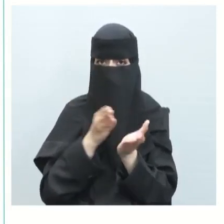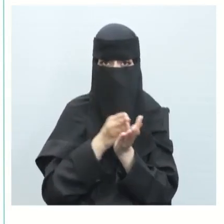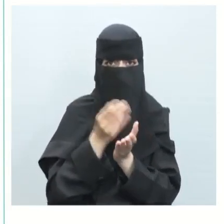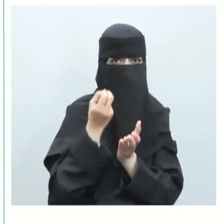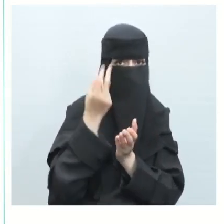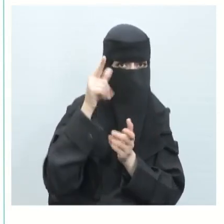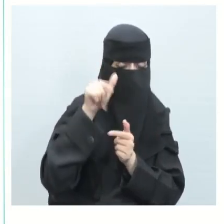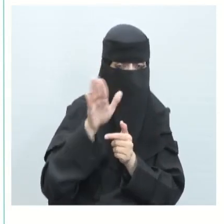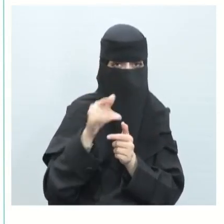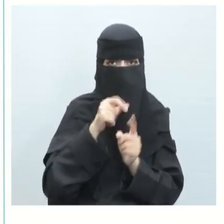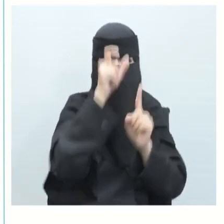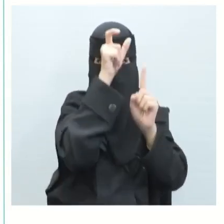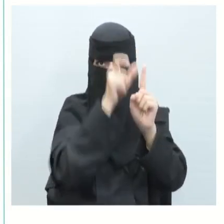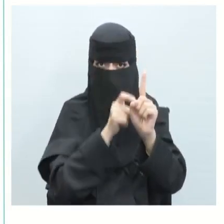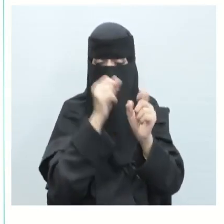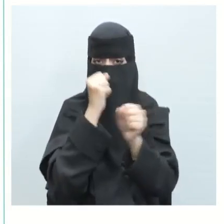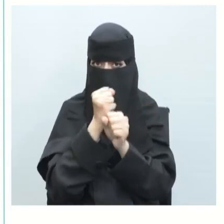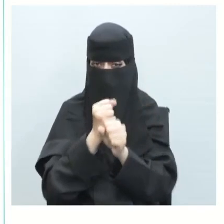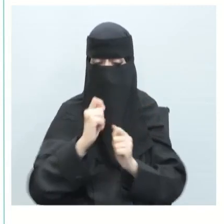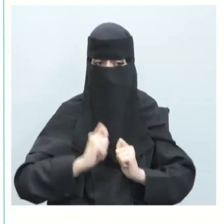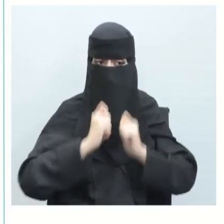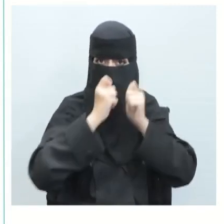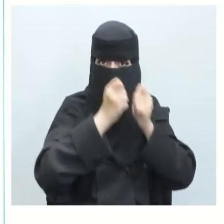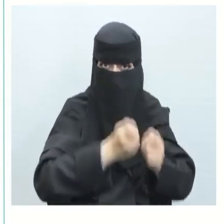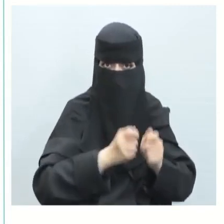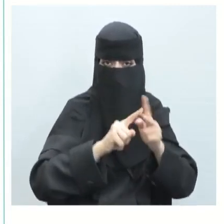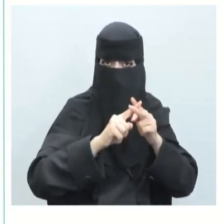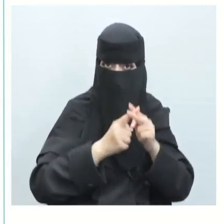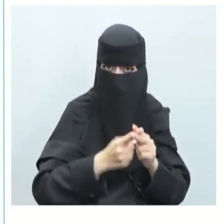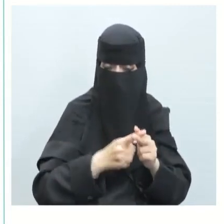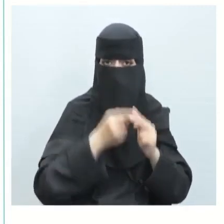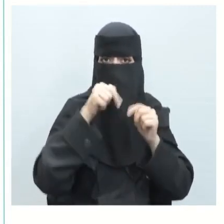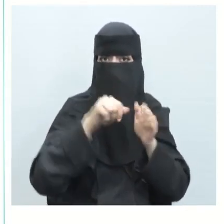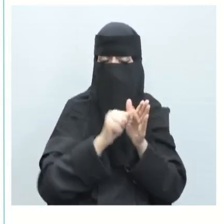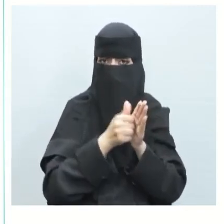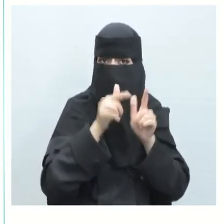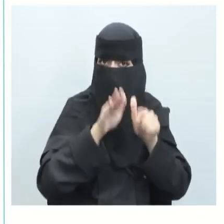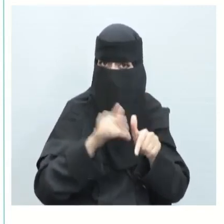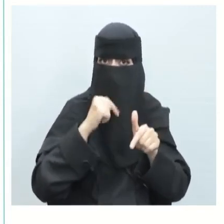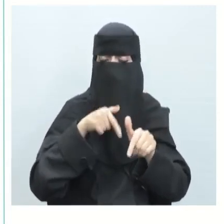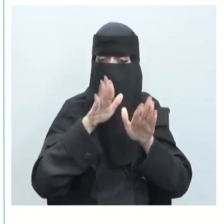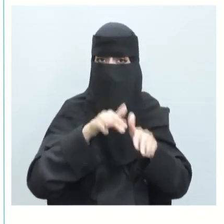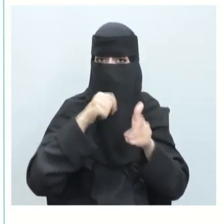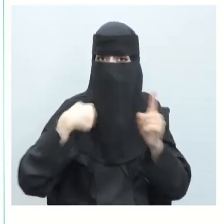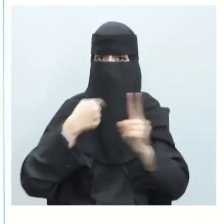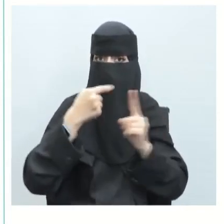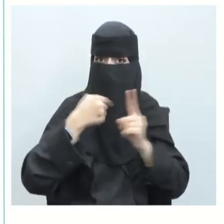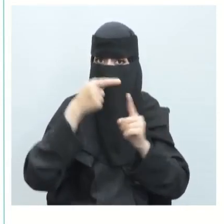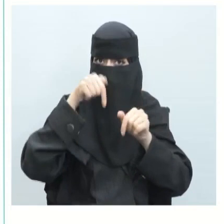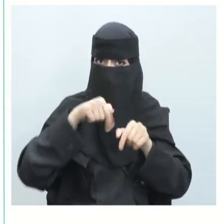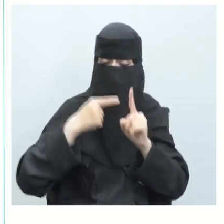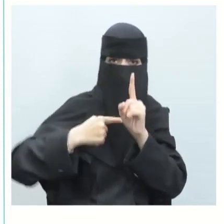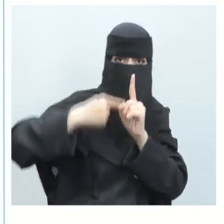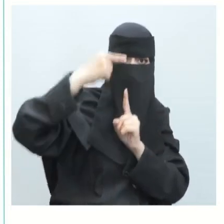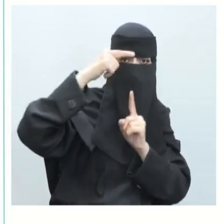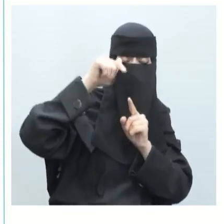الفكره اذا الموظف حينما اقدم له تقنيات الحديثه و بالتاكيد ساضع له اهداف قد يكون عالي